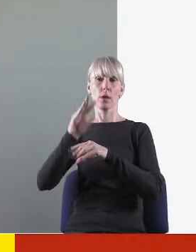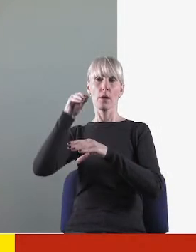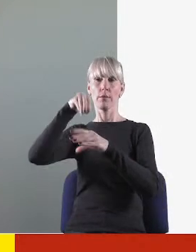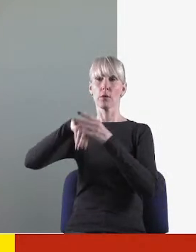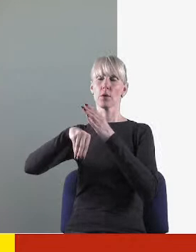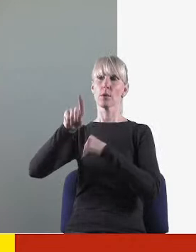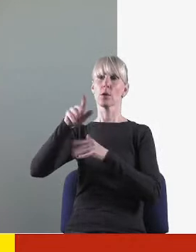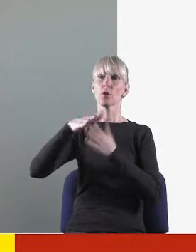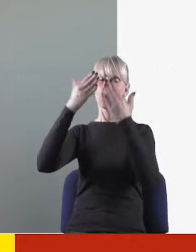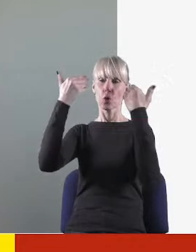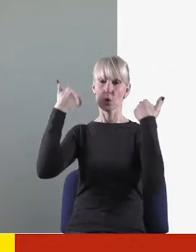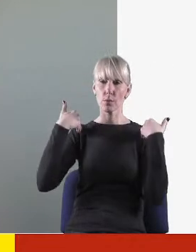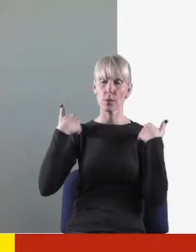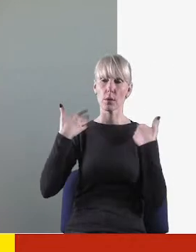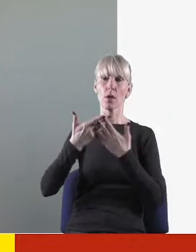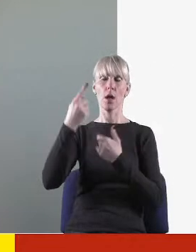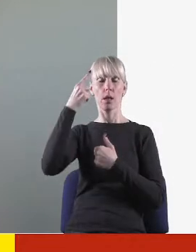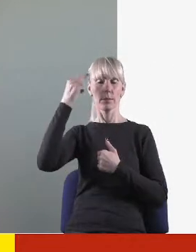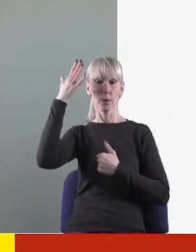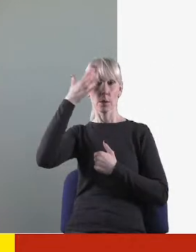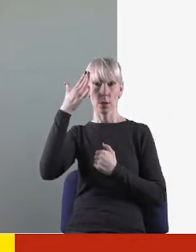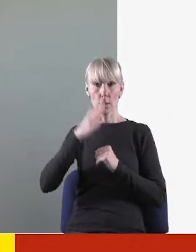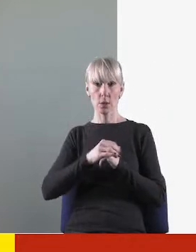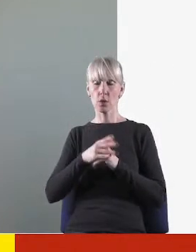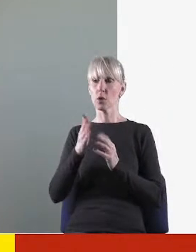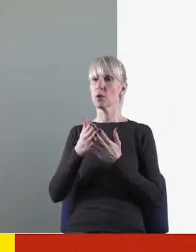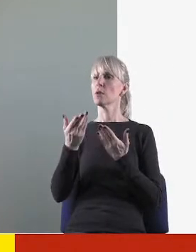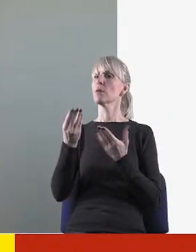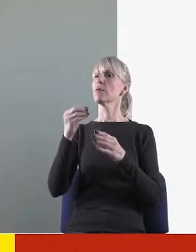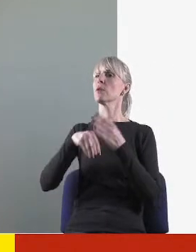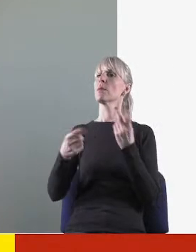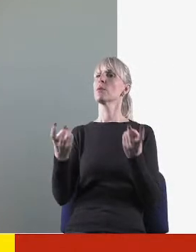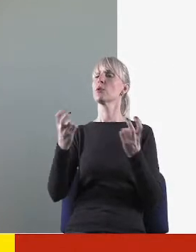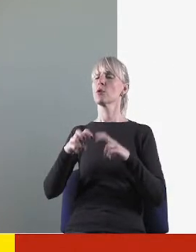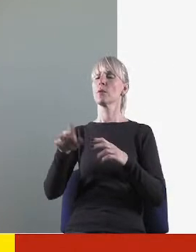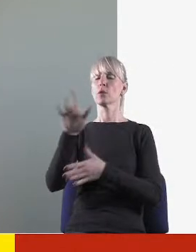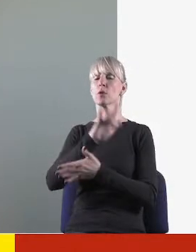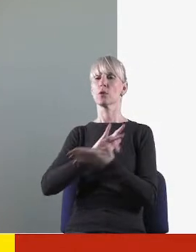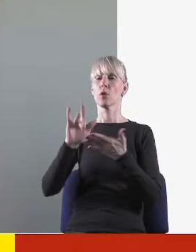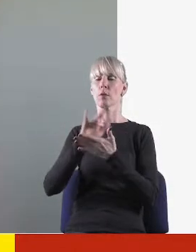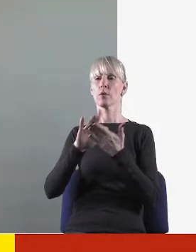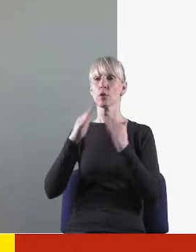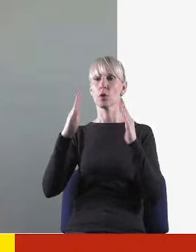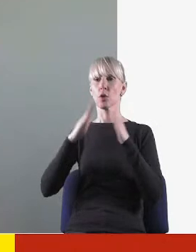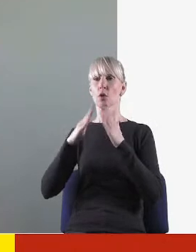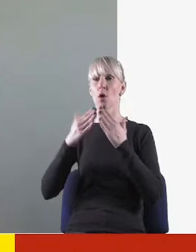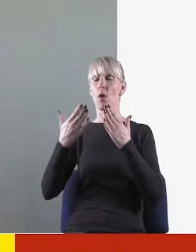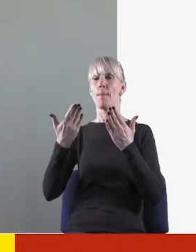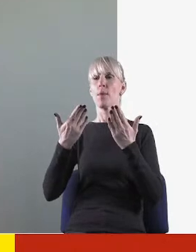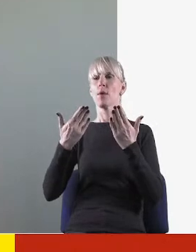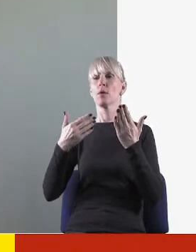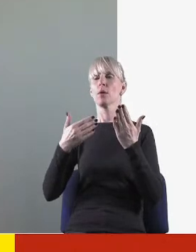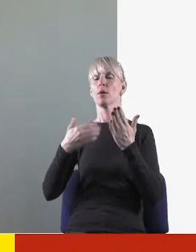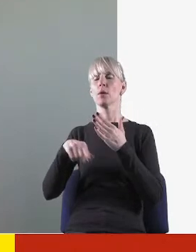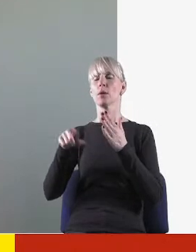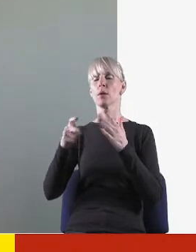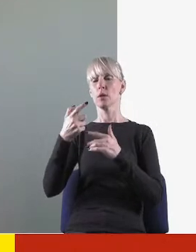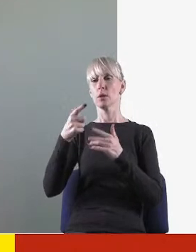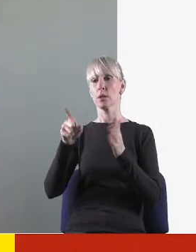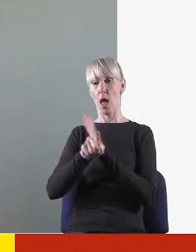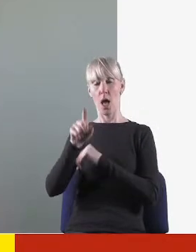Szpital Psychiatryczny, a więc utworzenie Środowiskowego Centrum Zdrowia Psychicznego dla Dzieci i